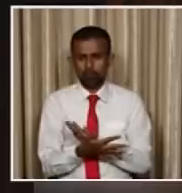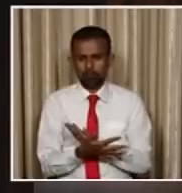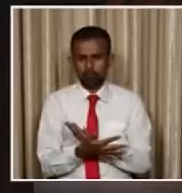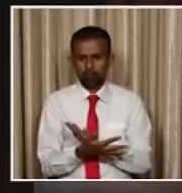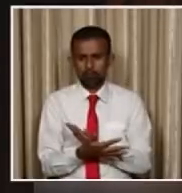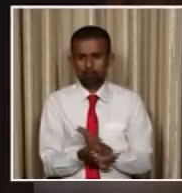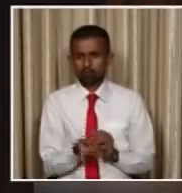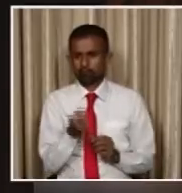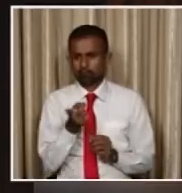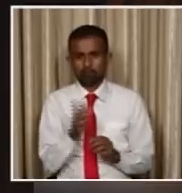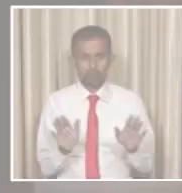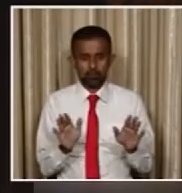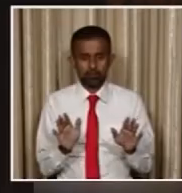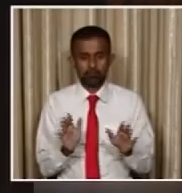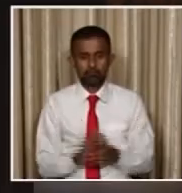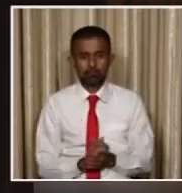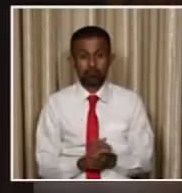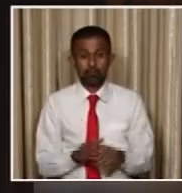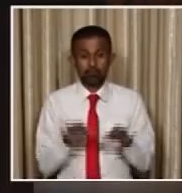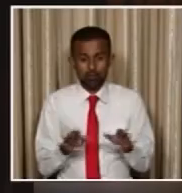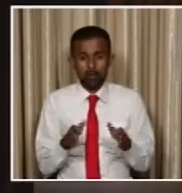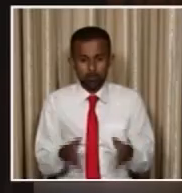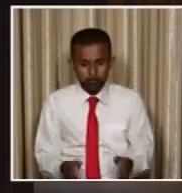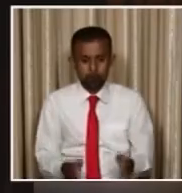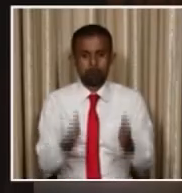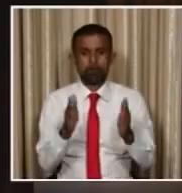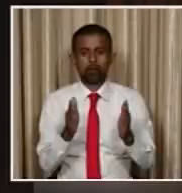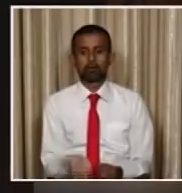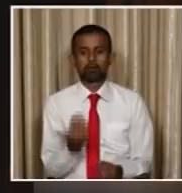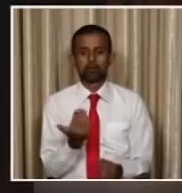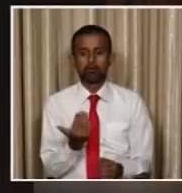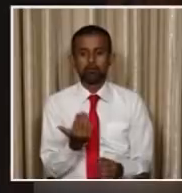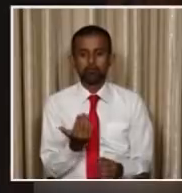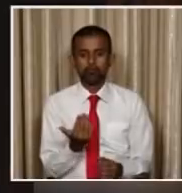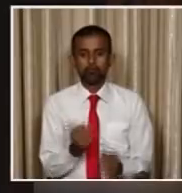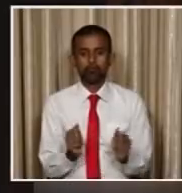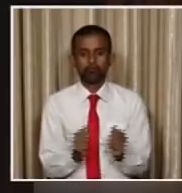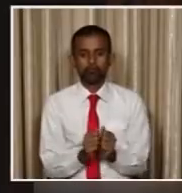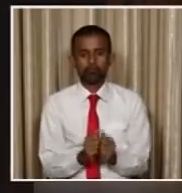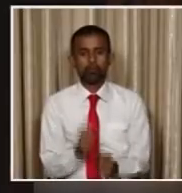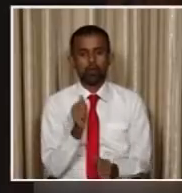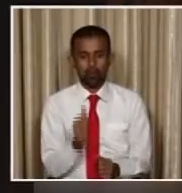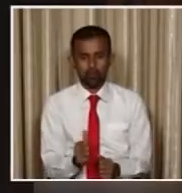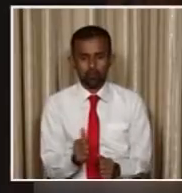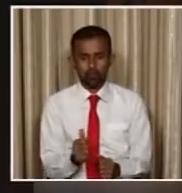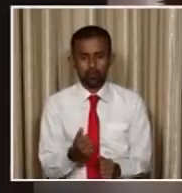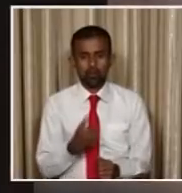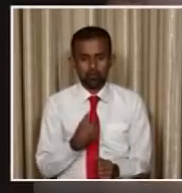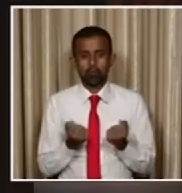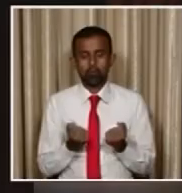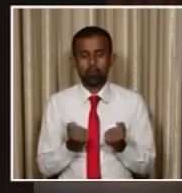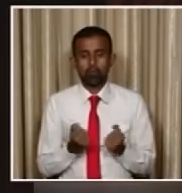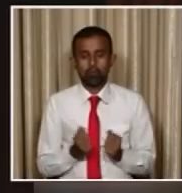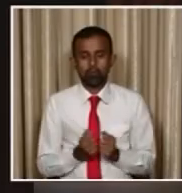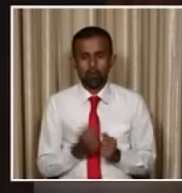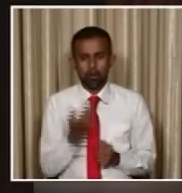තර්ජන ගර්ජන කරනවට වඩා හොඳයි නිවැරදි පාරේ ගමන් කිරීමට කටයුතු කරගත්තොත් හොඳයි කියන එකයි අපිට මතක් වෙන්නේ.